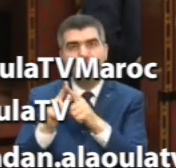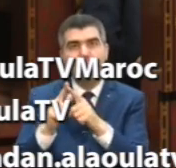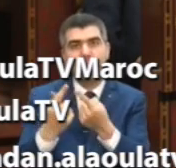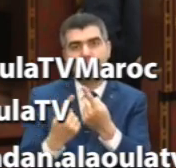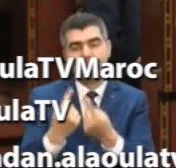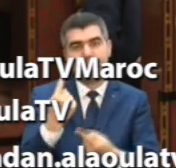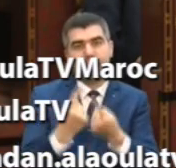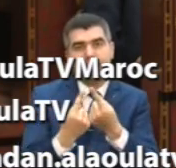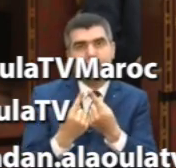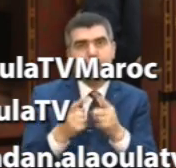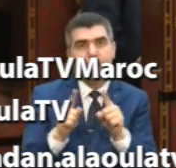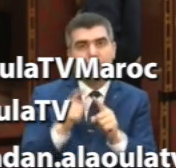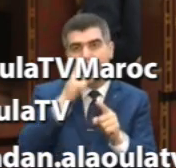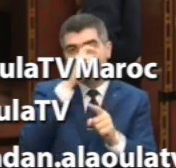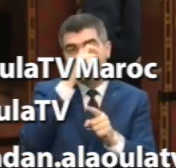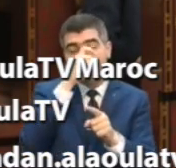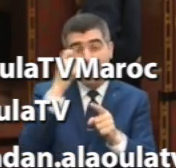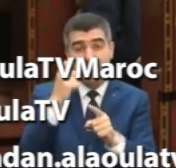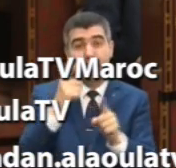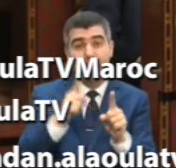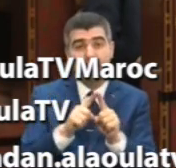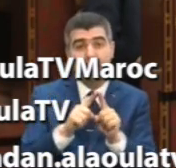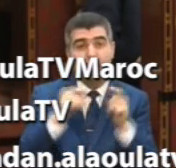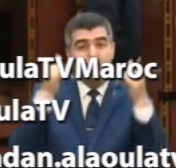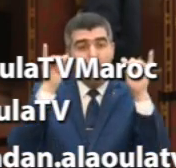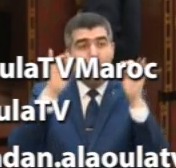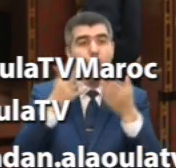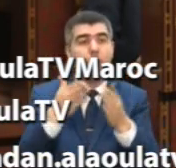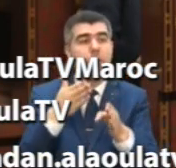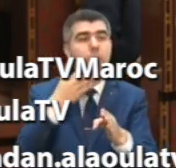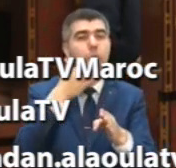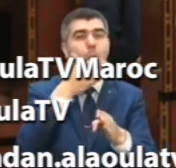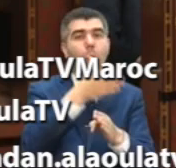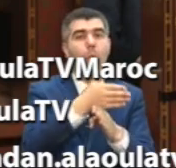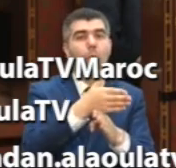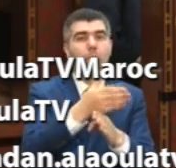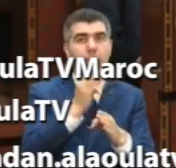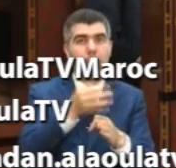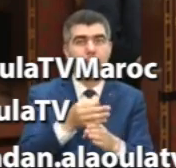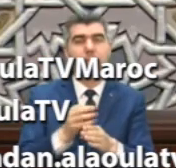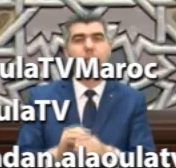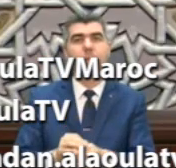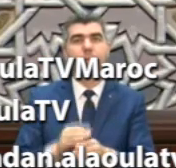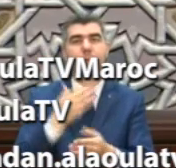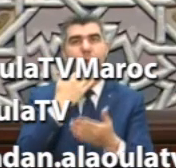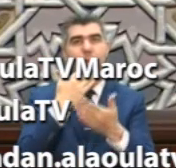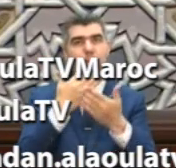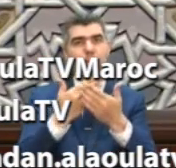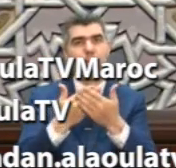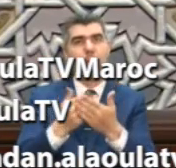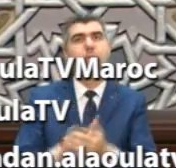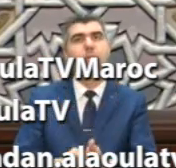للماشية صيفا. الحاجة الماسة وهي المرأة. شكرا سيد النائب.